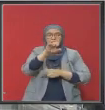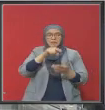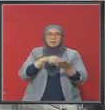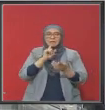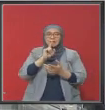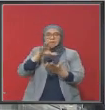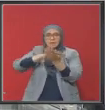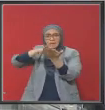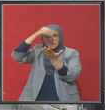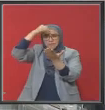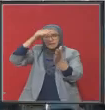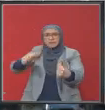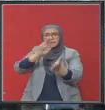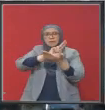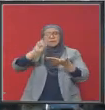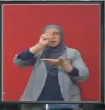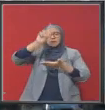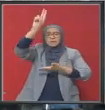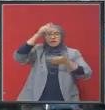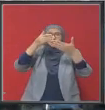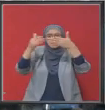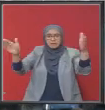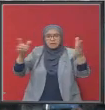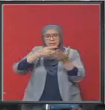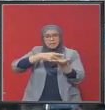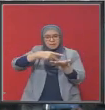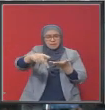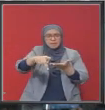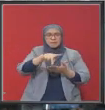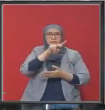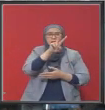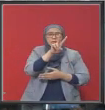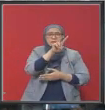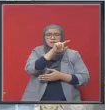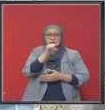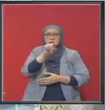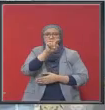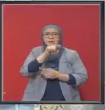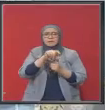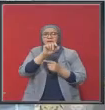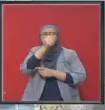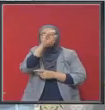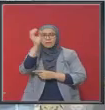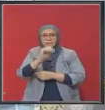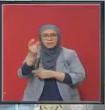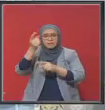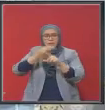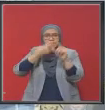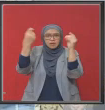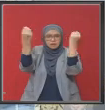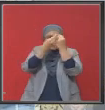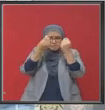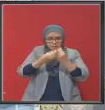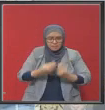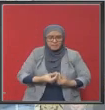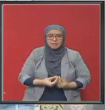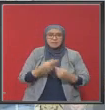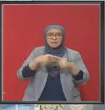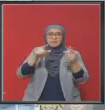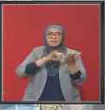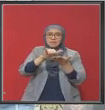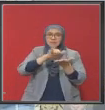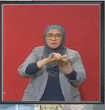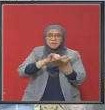di Windows di awam hanya membayar dua hingga 10 peratus daripada kau sebenarnya yuran pengajian di sebanyak semampu